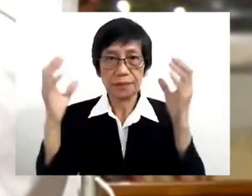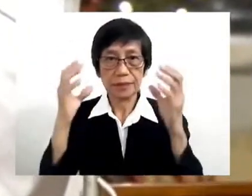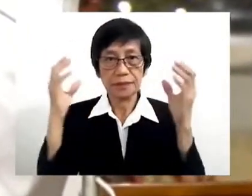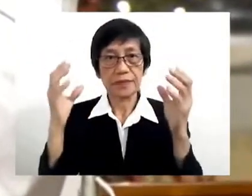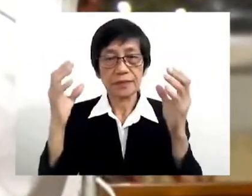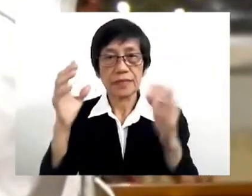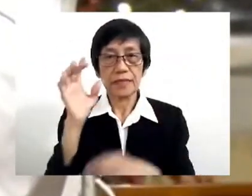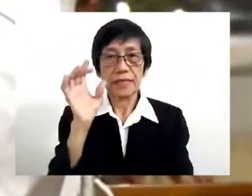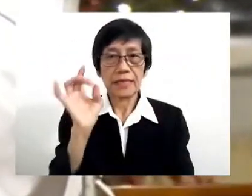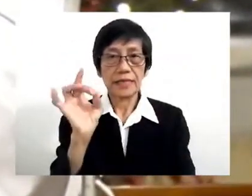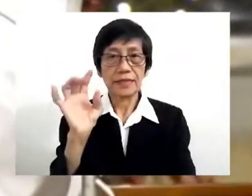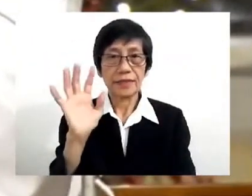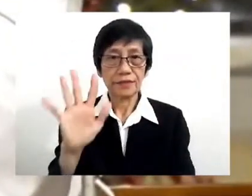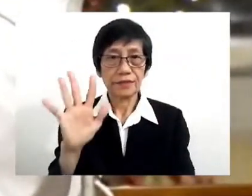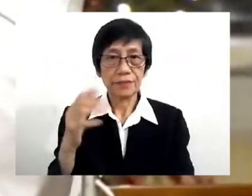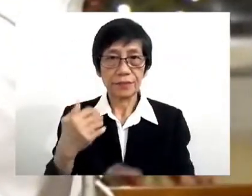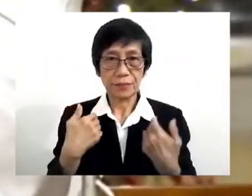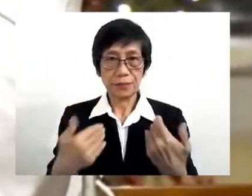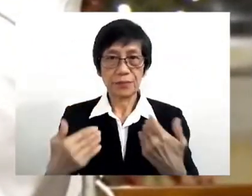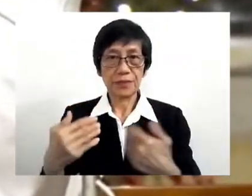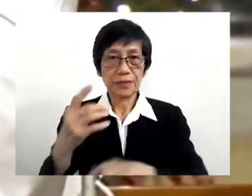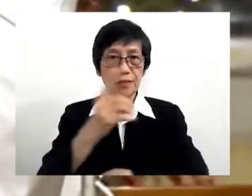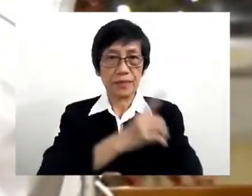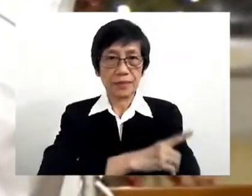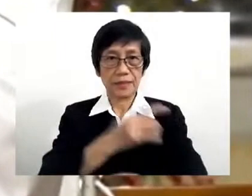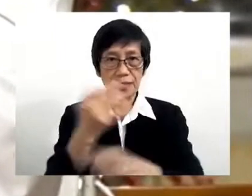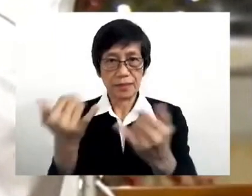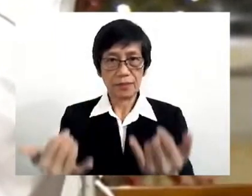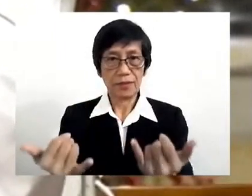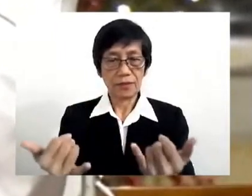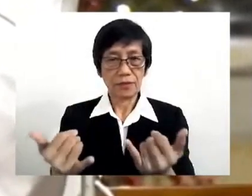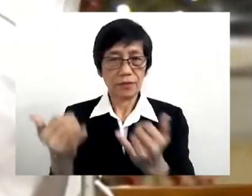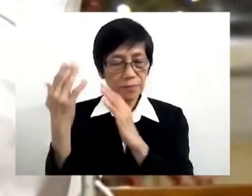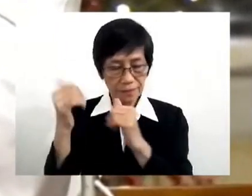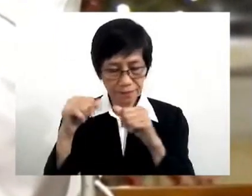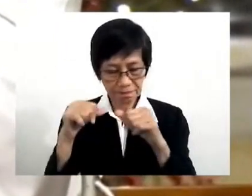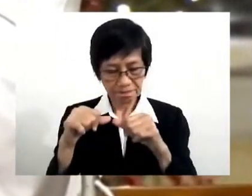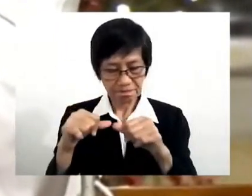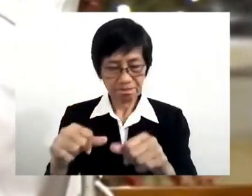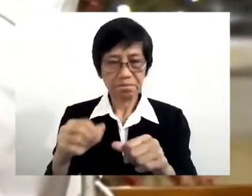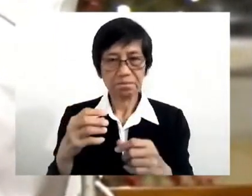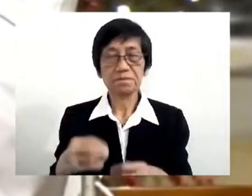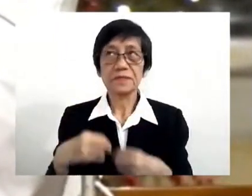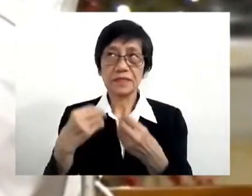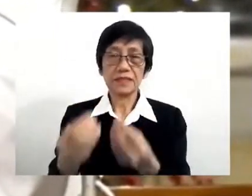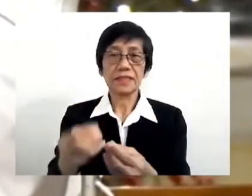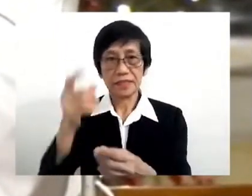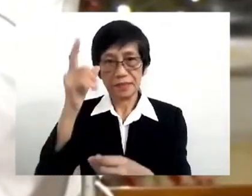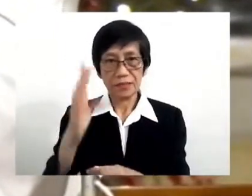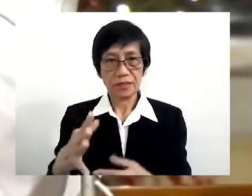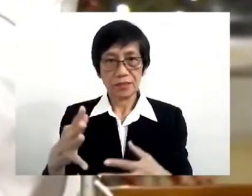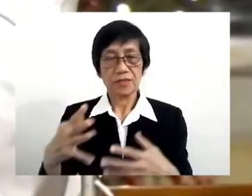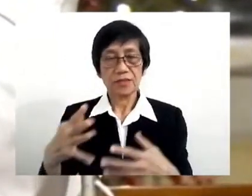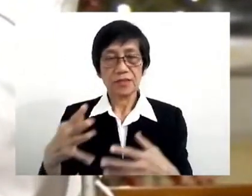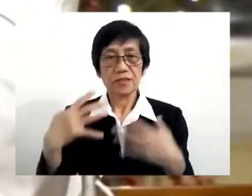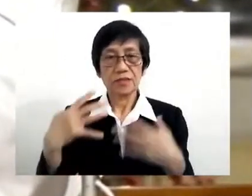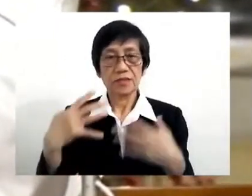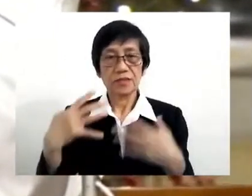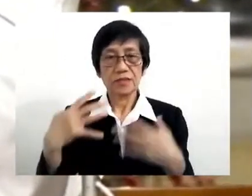ngayong araw na ito, naway patuloy siyang bigyan ng Diyos ng lakas ng kalusugan, lalo na ng